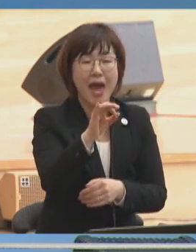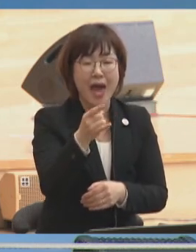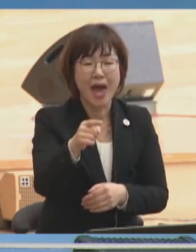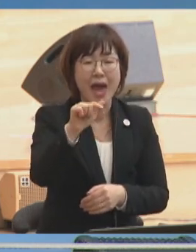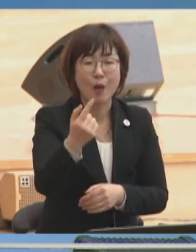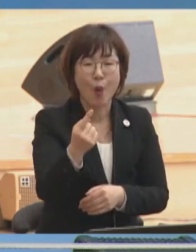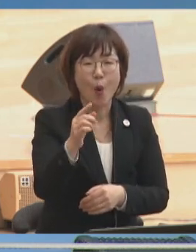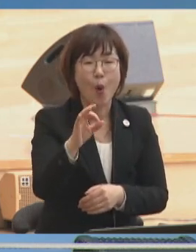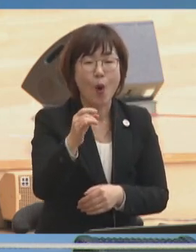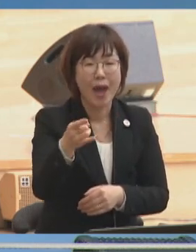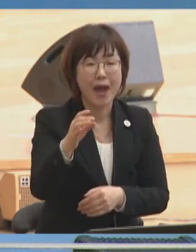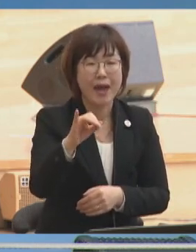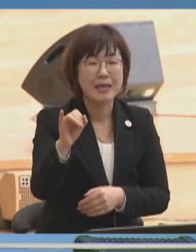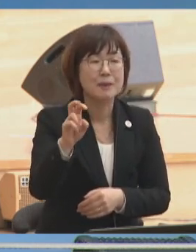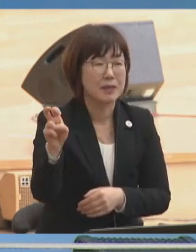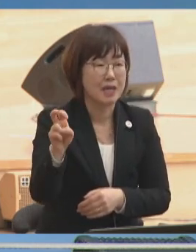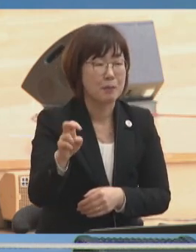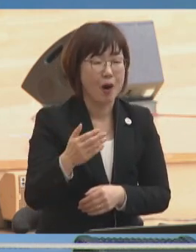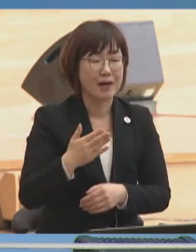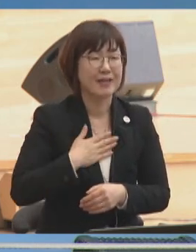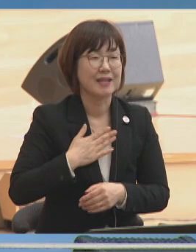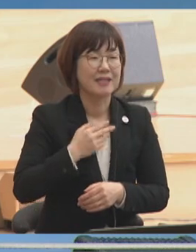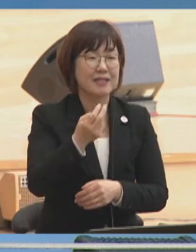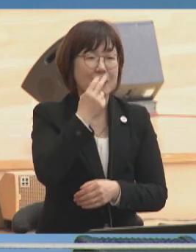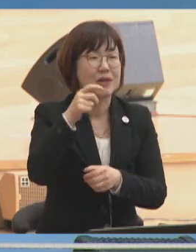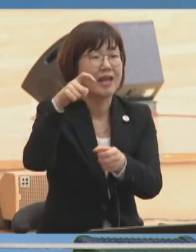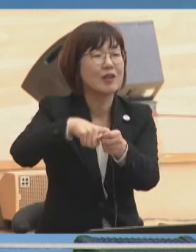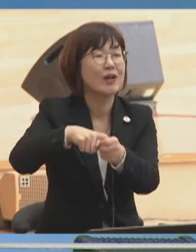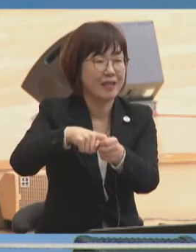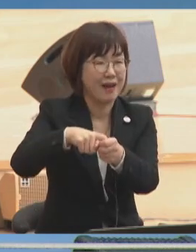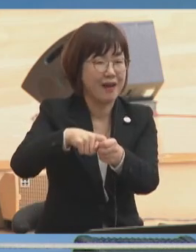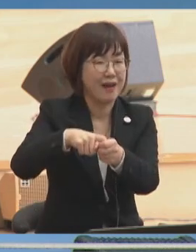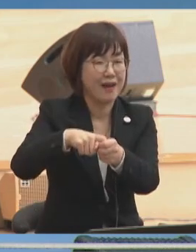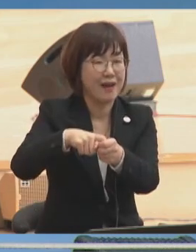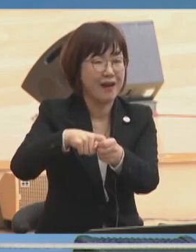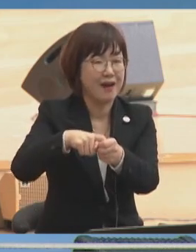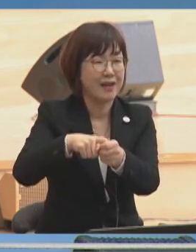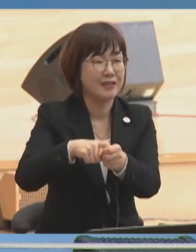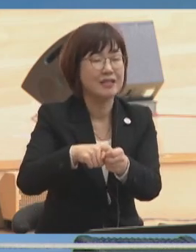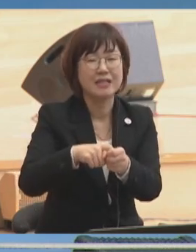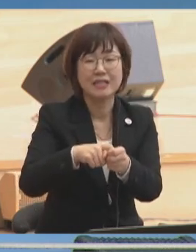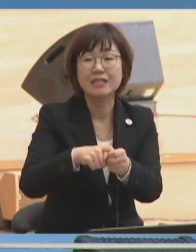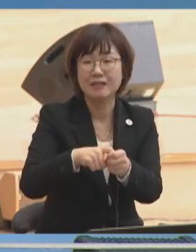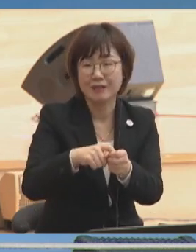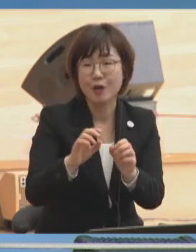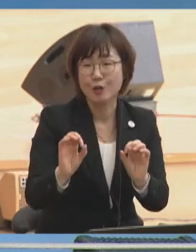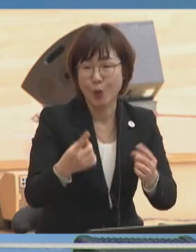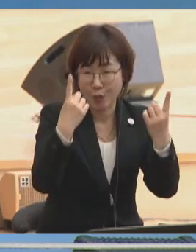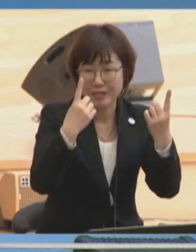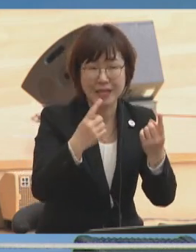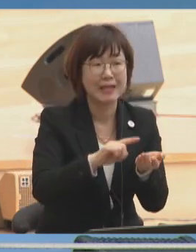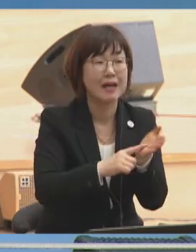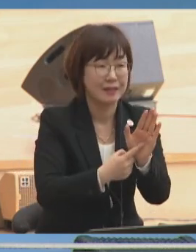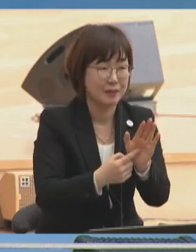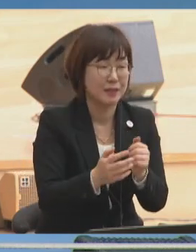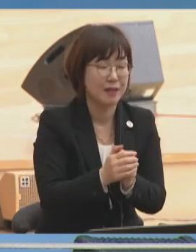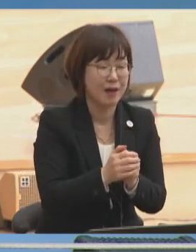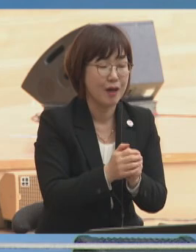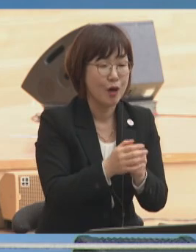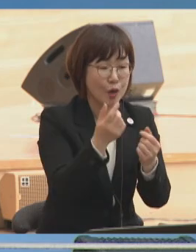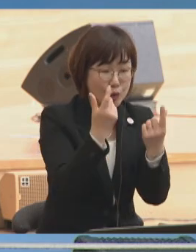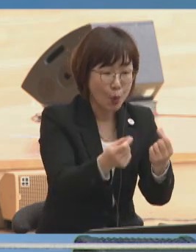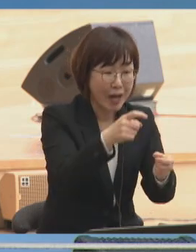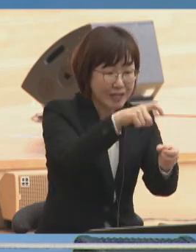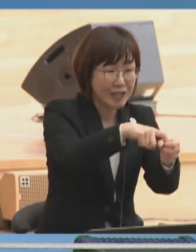생명의 떡이다, 동시에 나타나는 사건이에요. 그러니까 떡 5개 물고기 2마리로